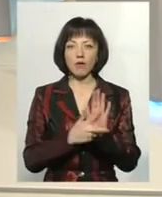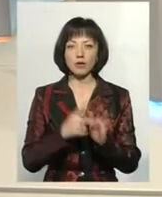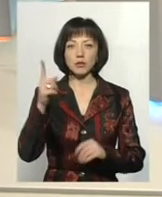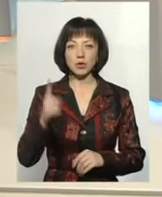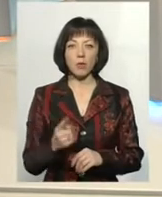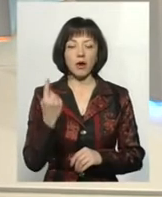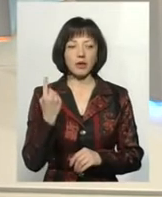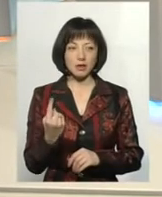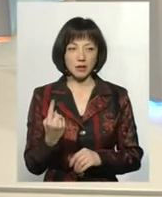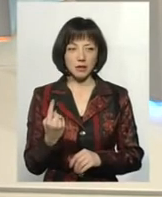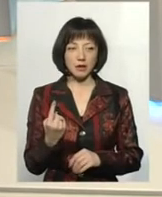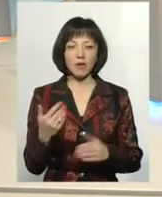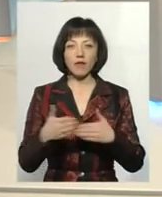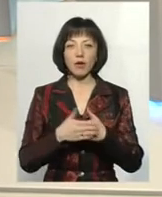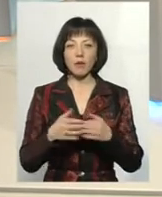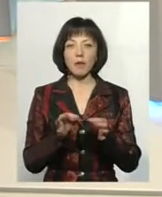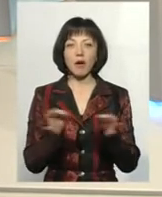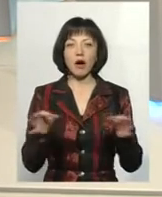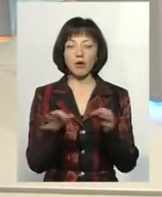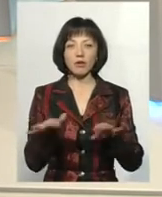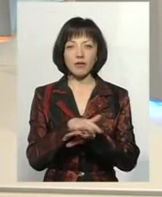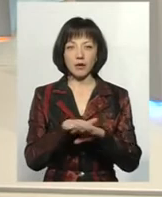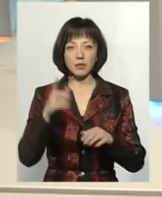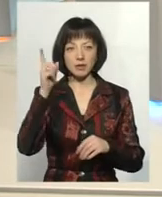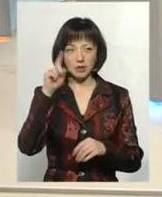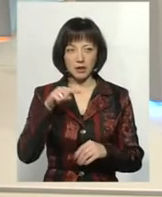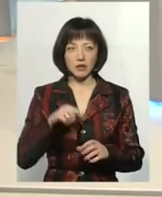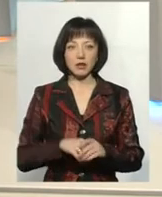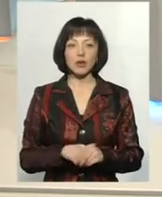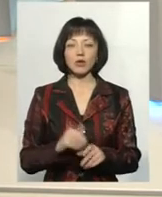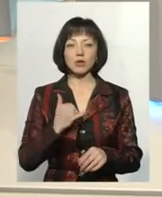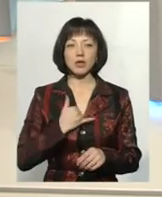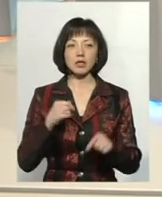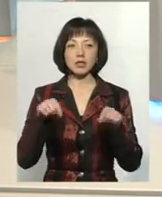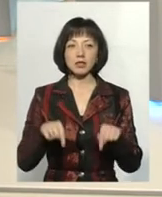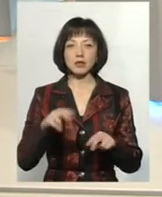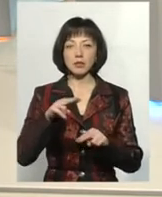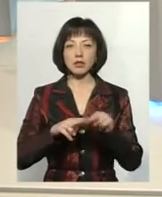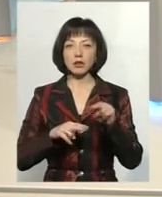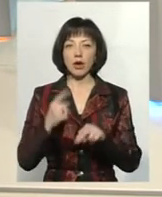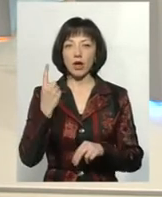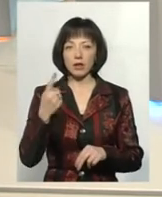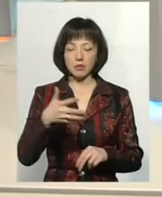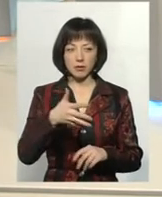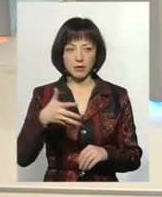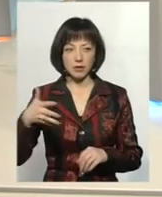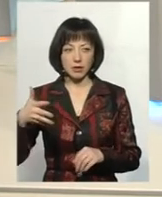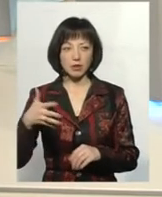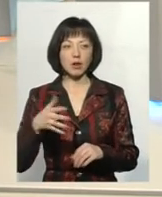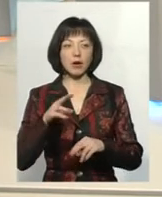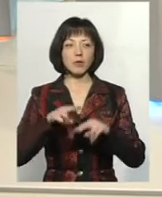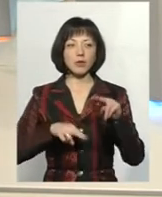8/1. Вот возле макаронной фабрики, знаете. Вот у нас здесь построили одну пятиэтажку,